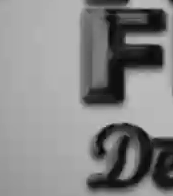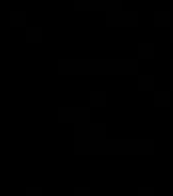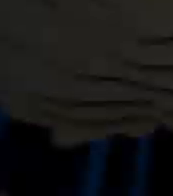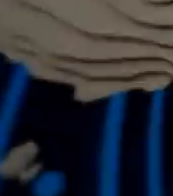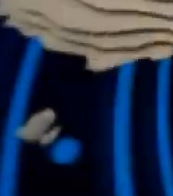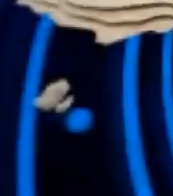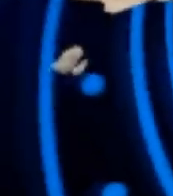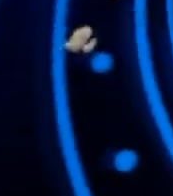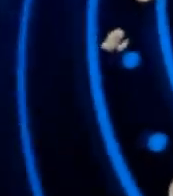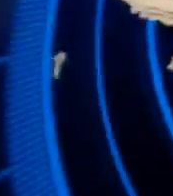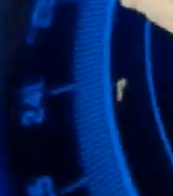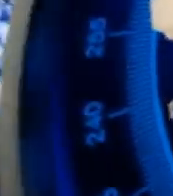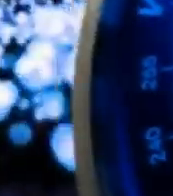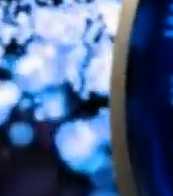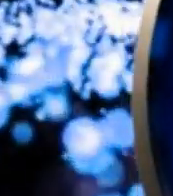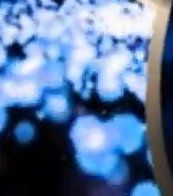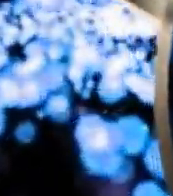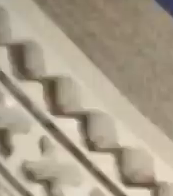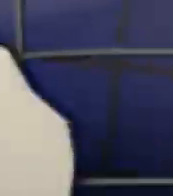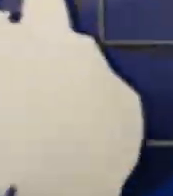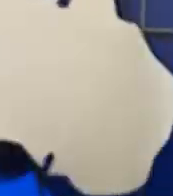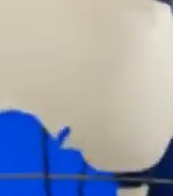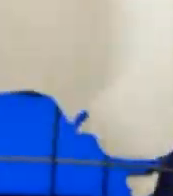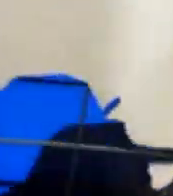की धड़कन.